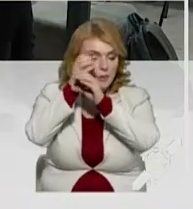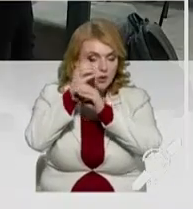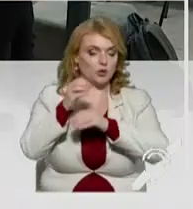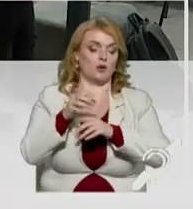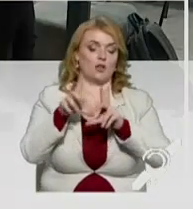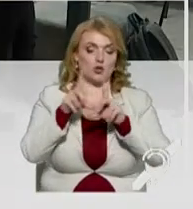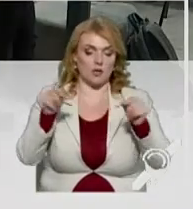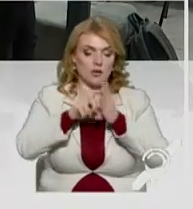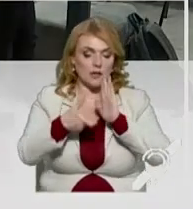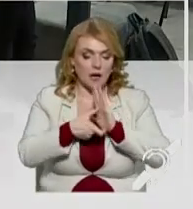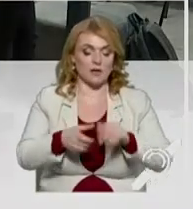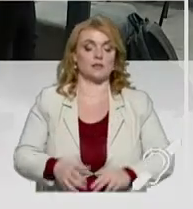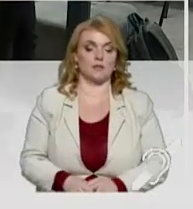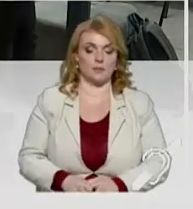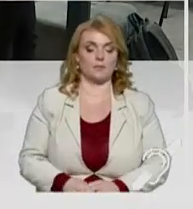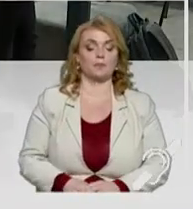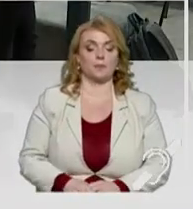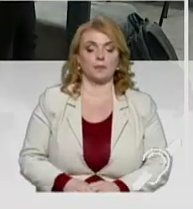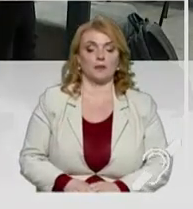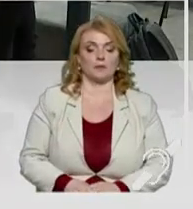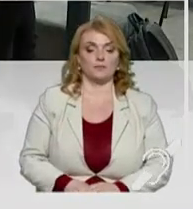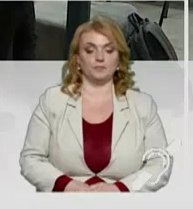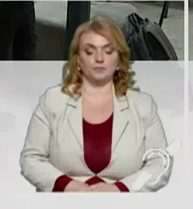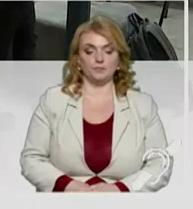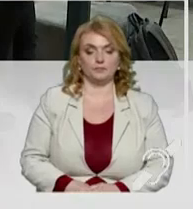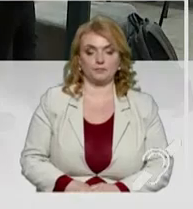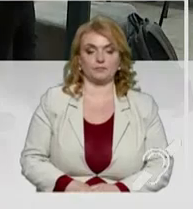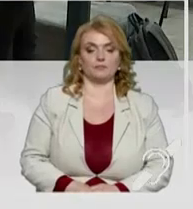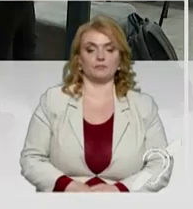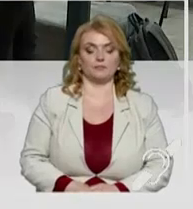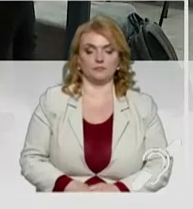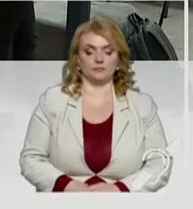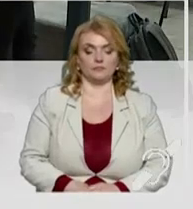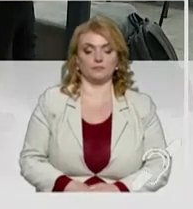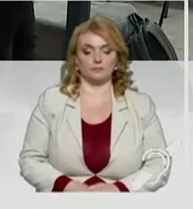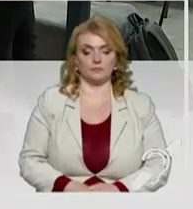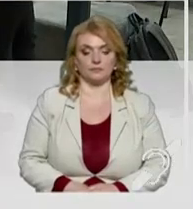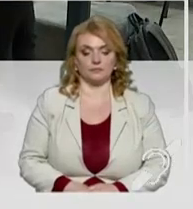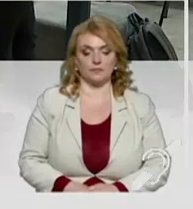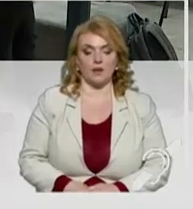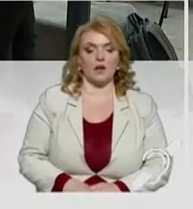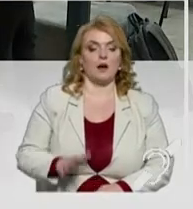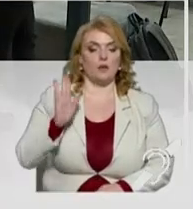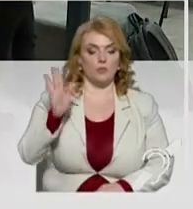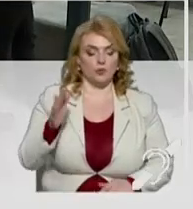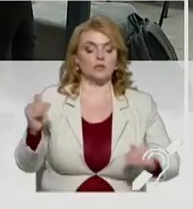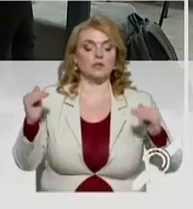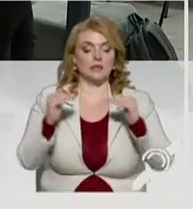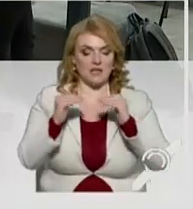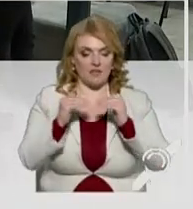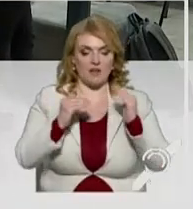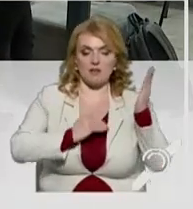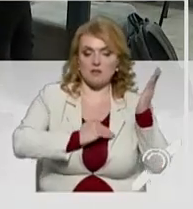Presupune continuarea dotărilor și atingerii standardelor la nivel înalt a